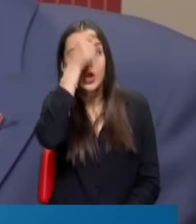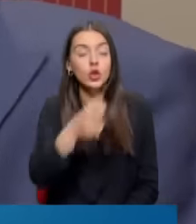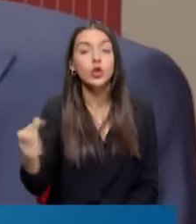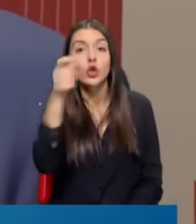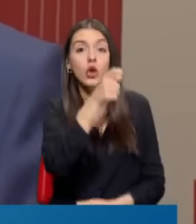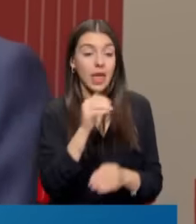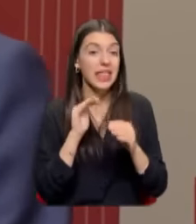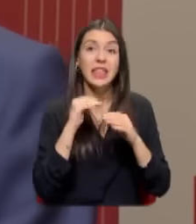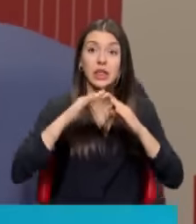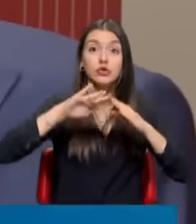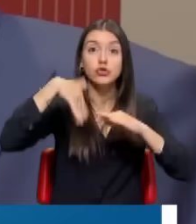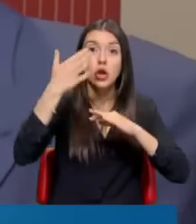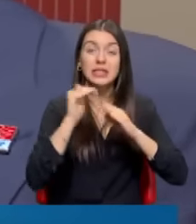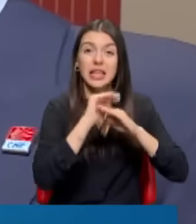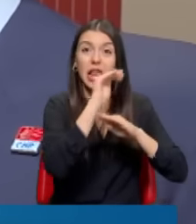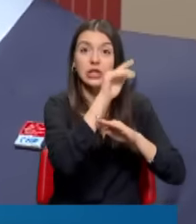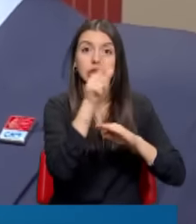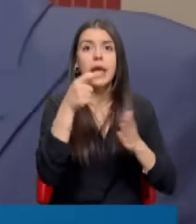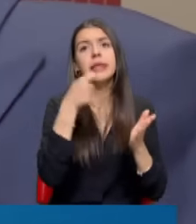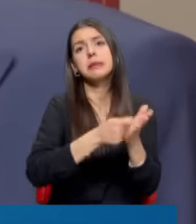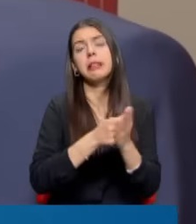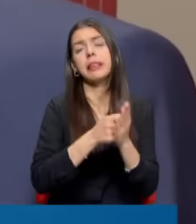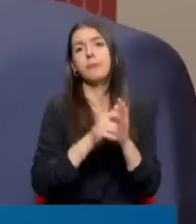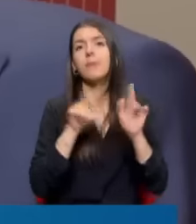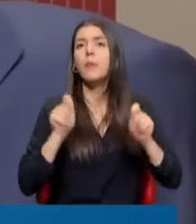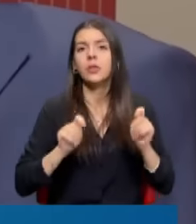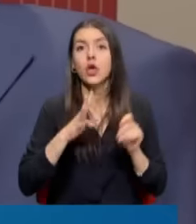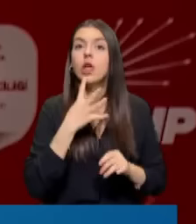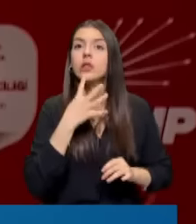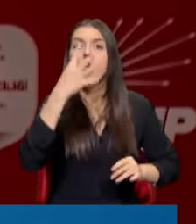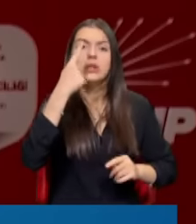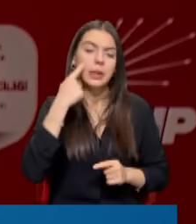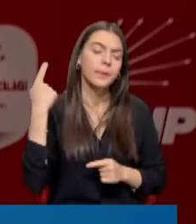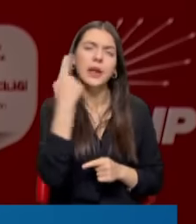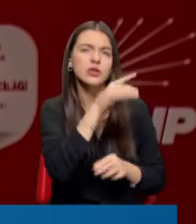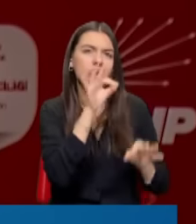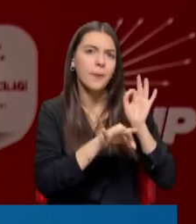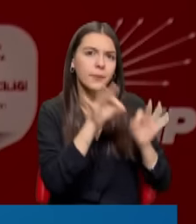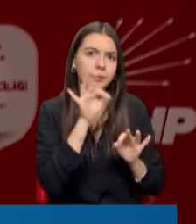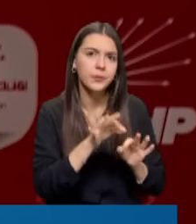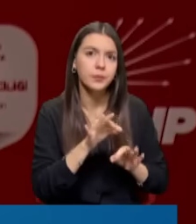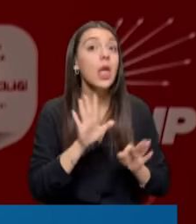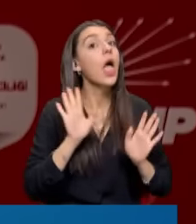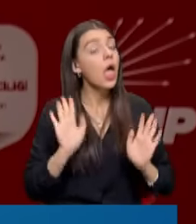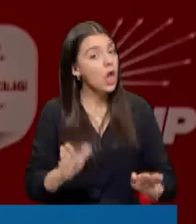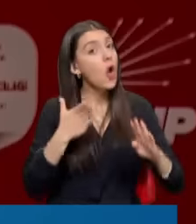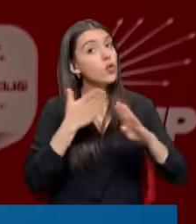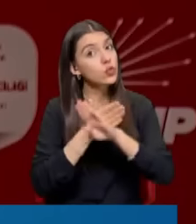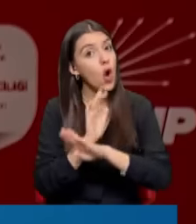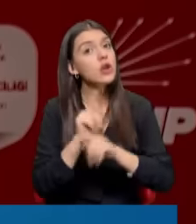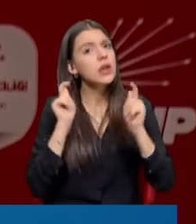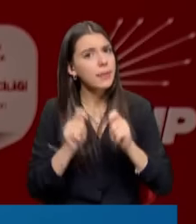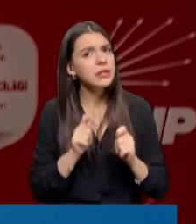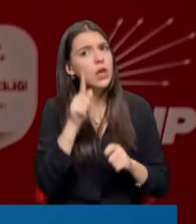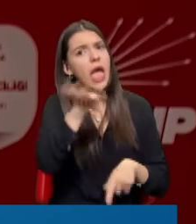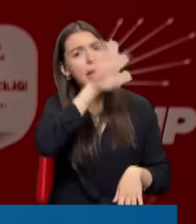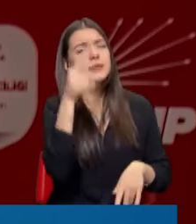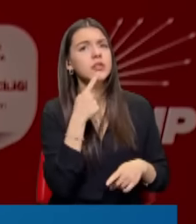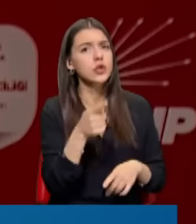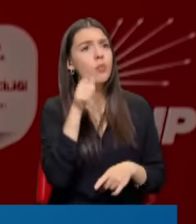geleceğine yatırım yapmıştır seçmen. 4 yıl bakacağım demiştir. Eğer doğru kullanırsak diyecekler ki